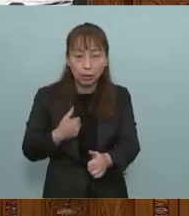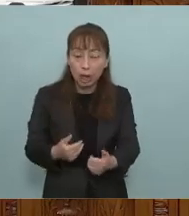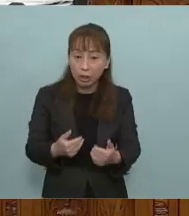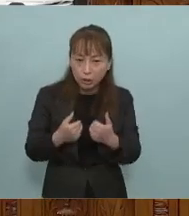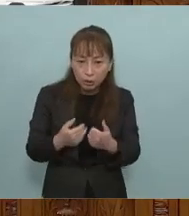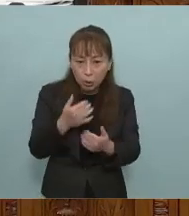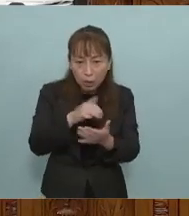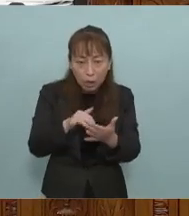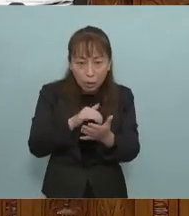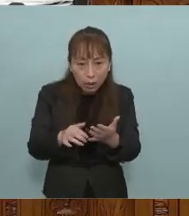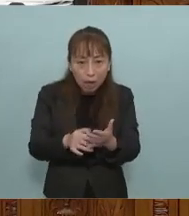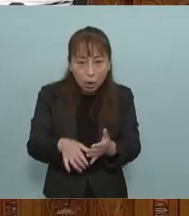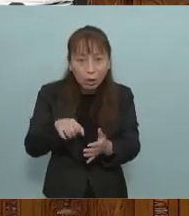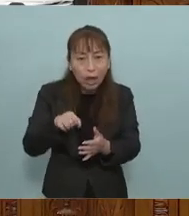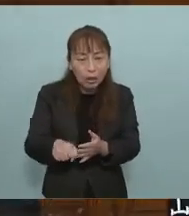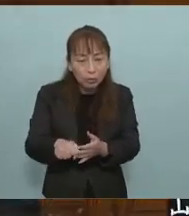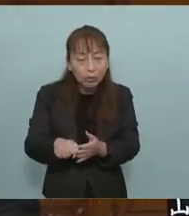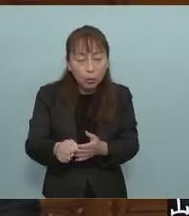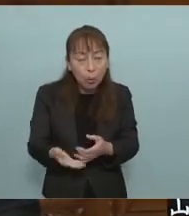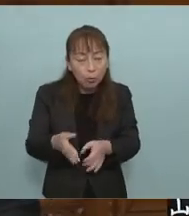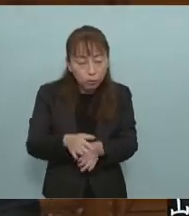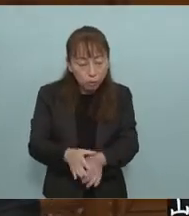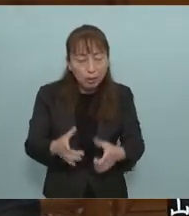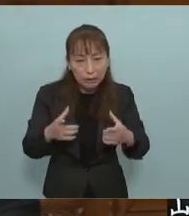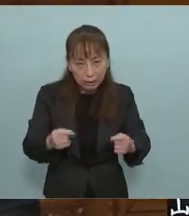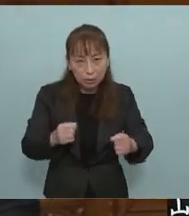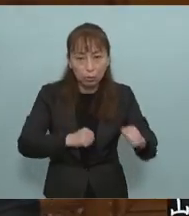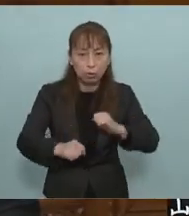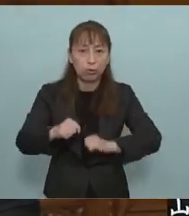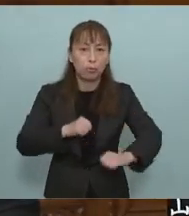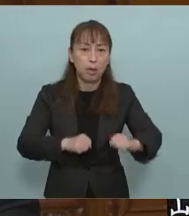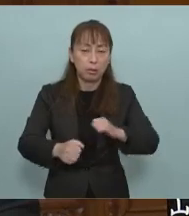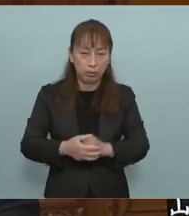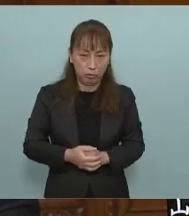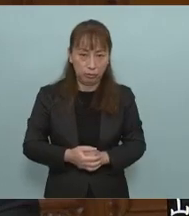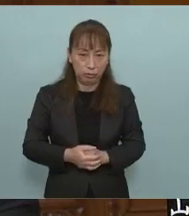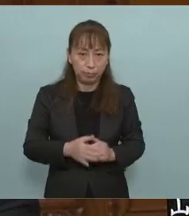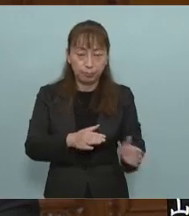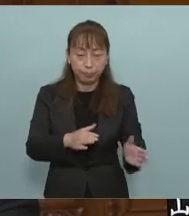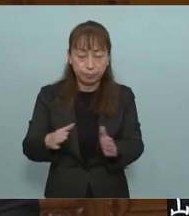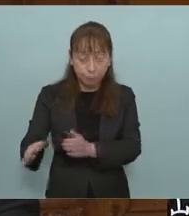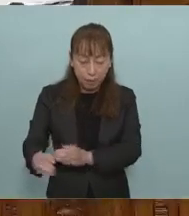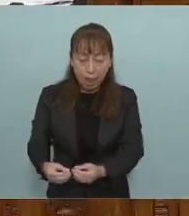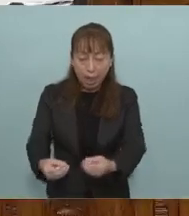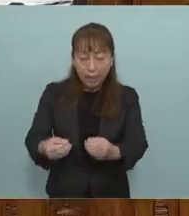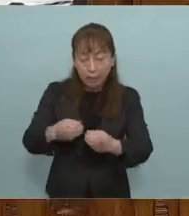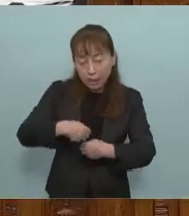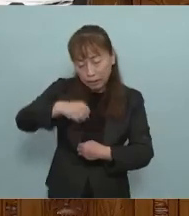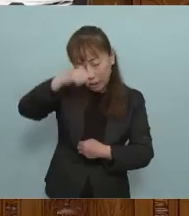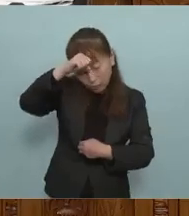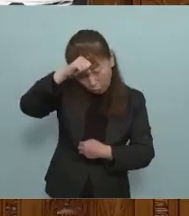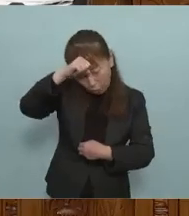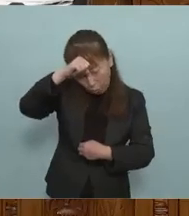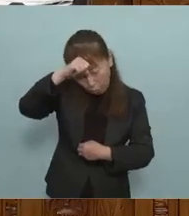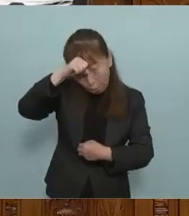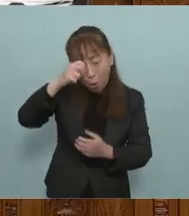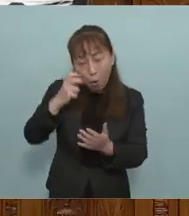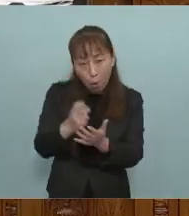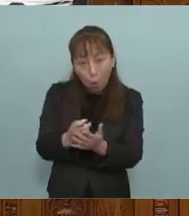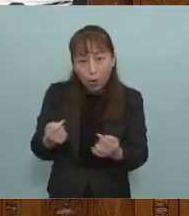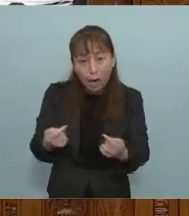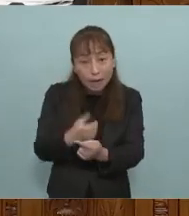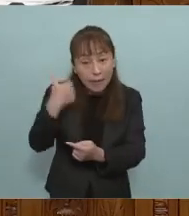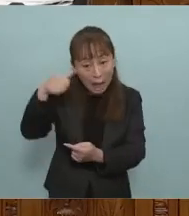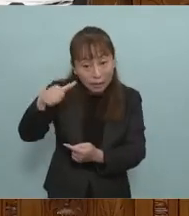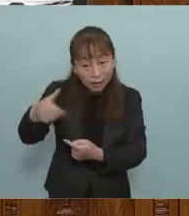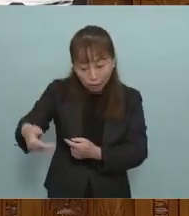の確保を含めしっかりと取り組んでまいります。感染症法改正案についてお